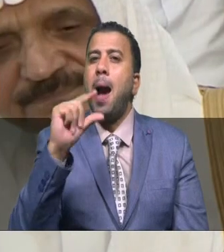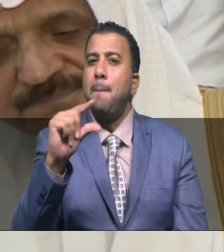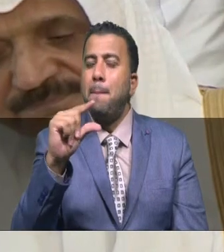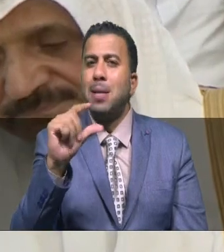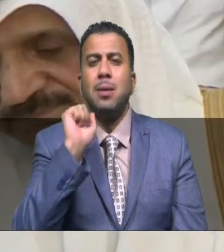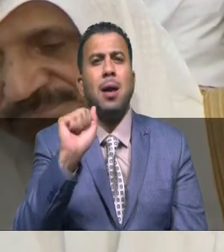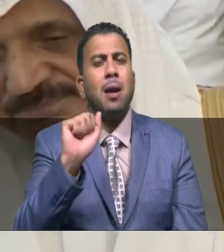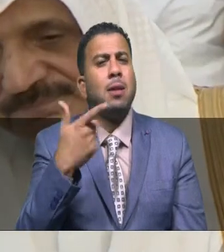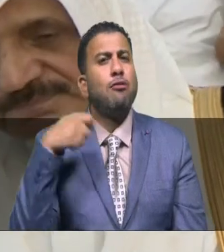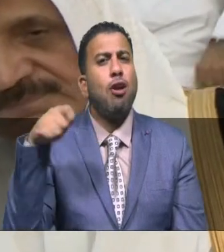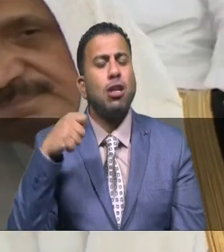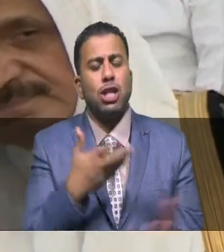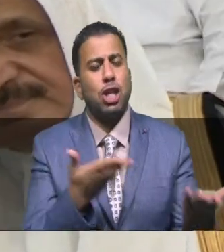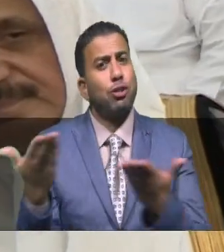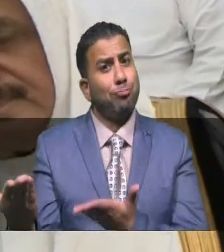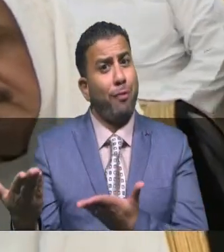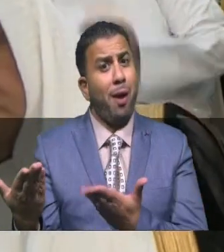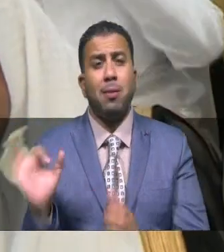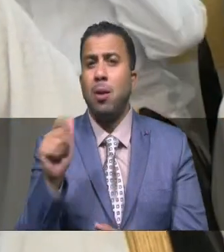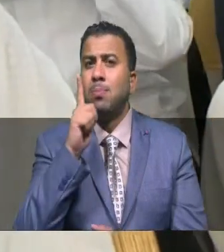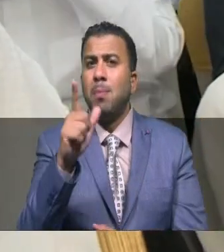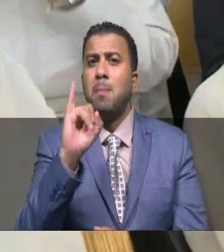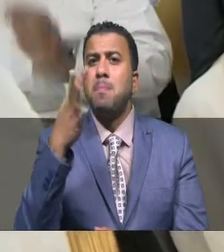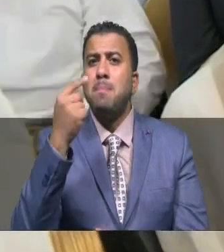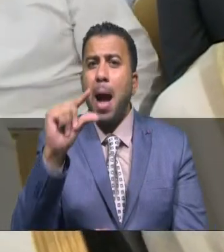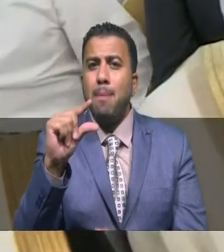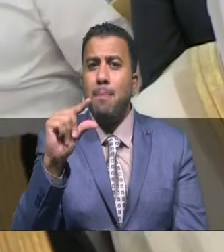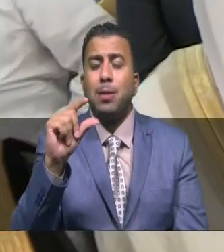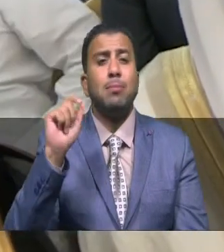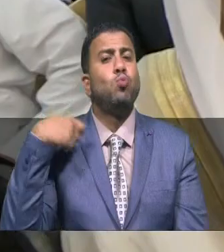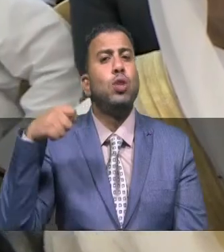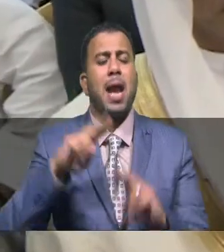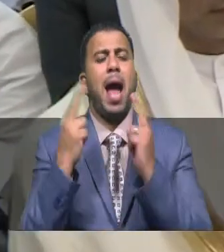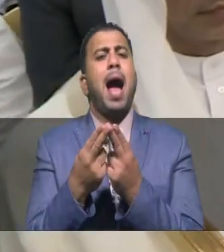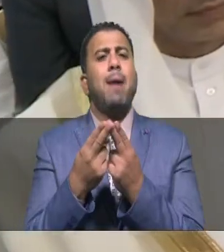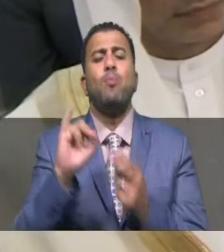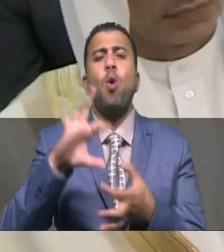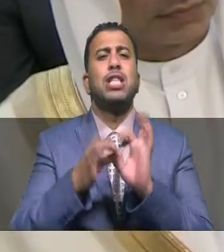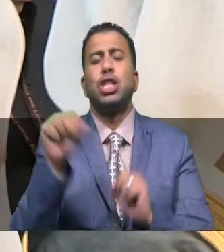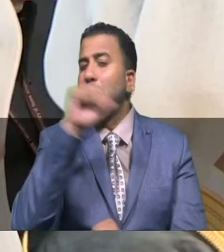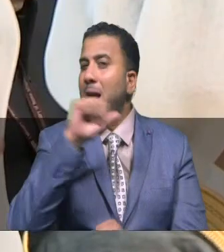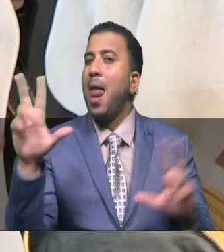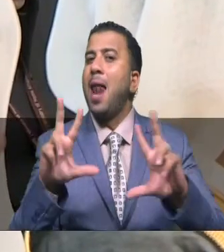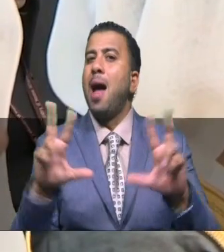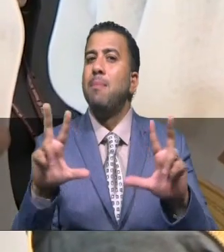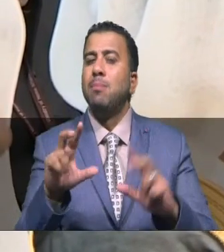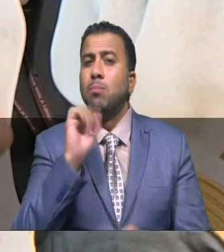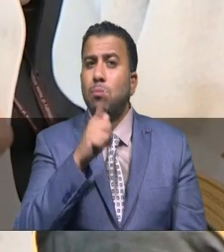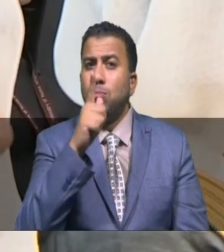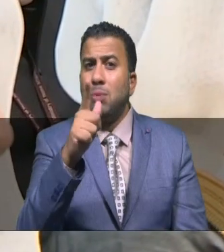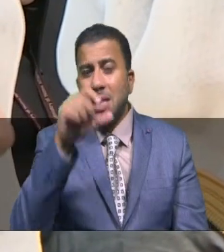رئيس دائره التشريفات والضيافه وسعاده محمد حسن خلف مدير عام مؤسسه الشارقه للاعلام وسعاده سفير